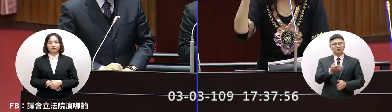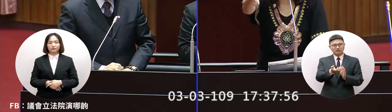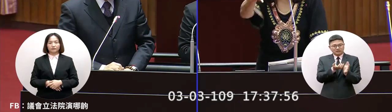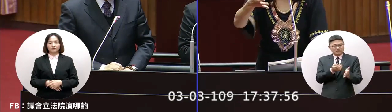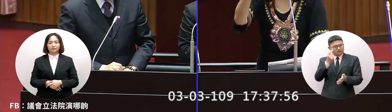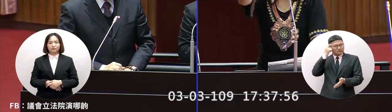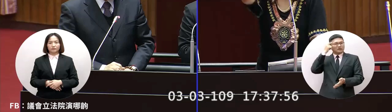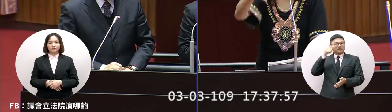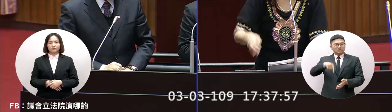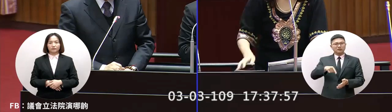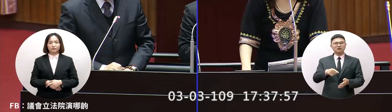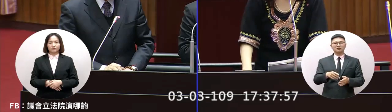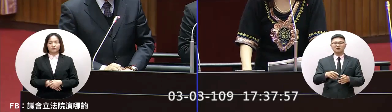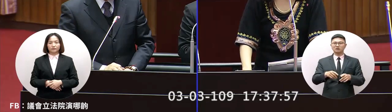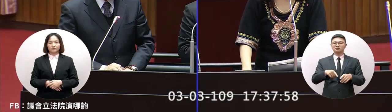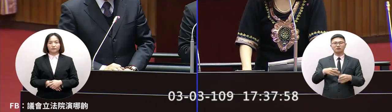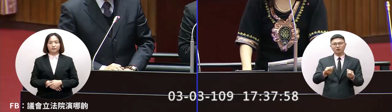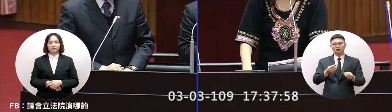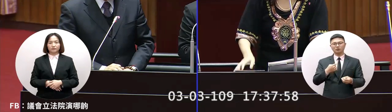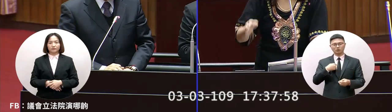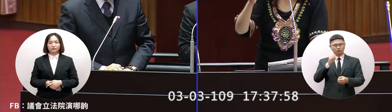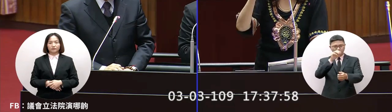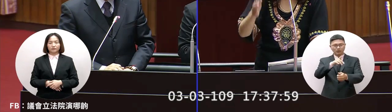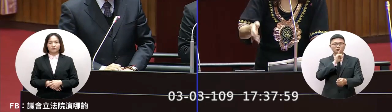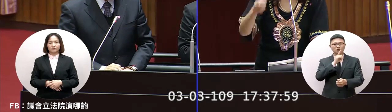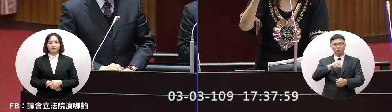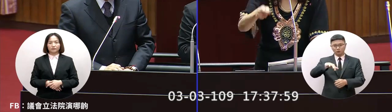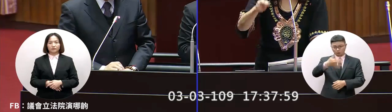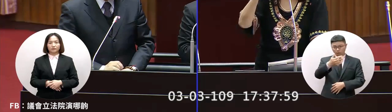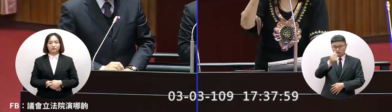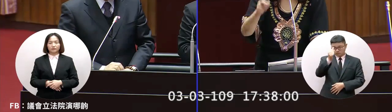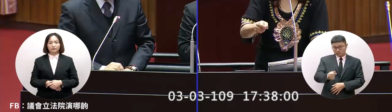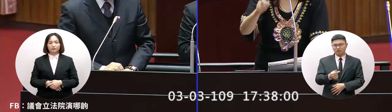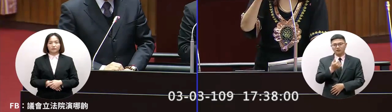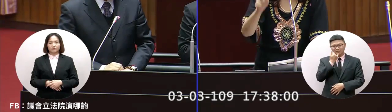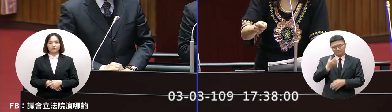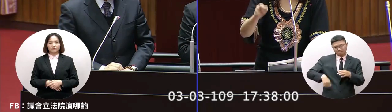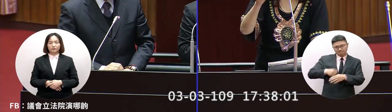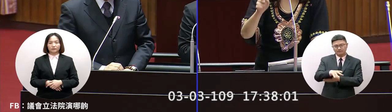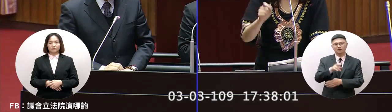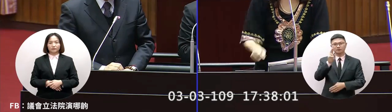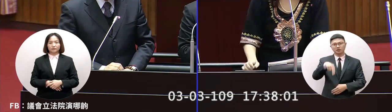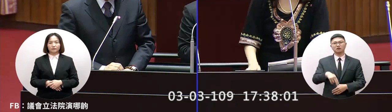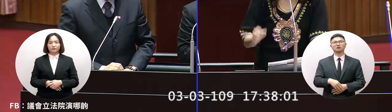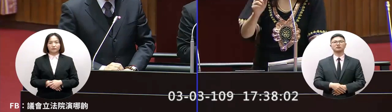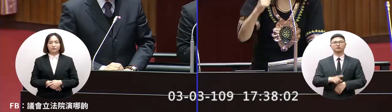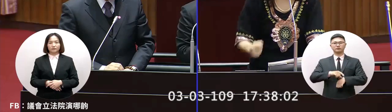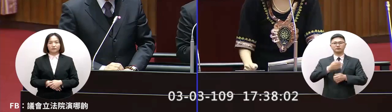在野党的公关跟500亿先涌落去呢，所以应该要珍惜现在。